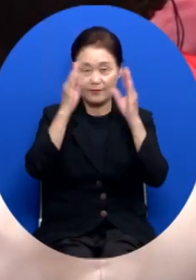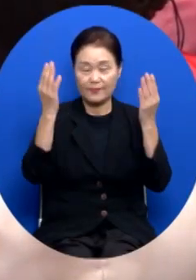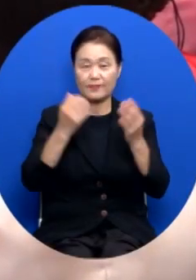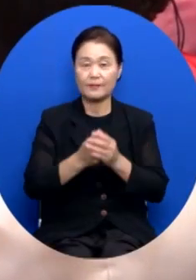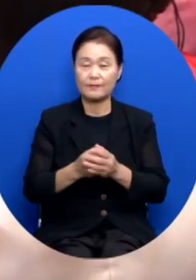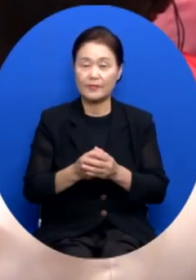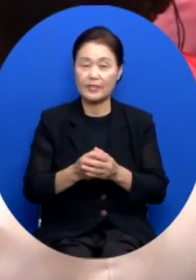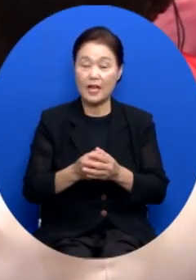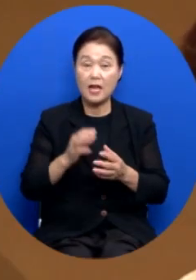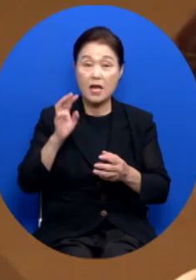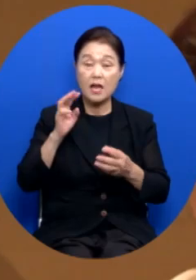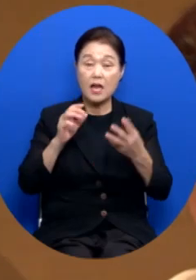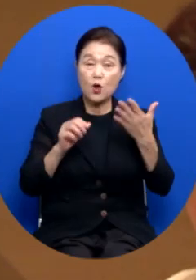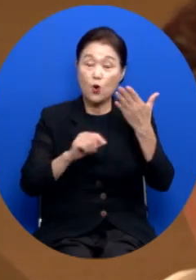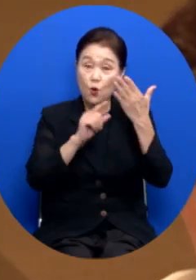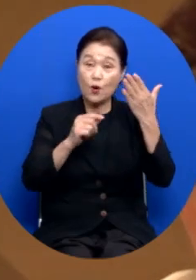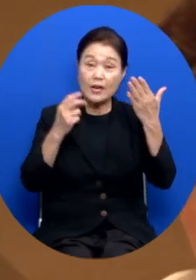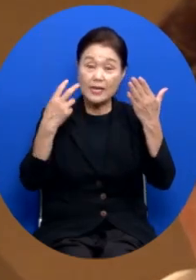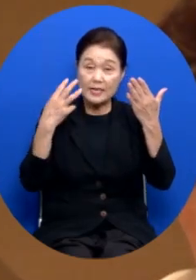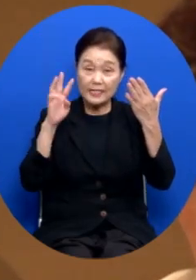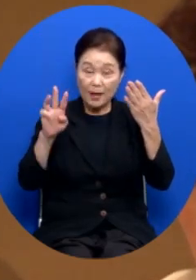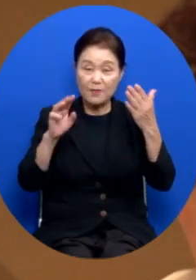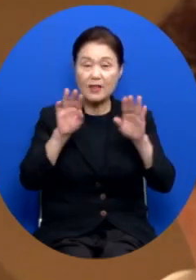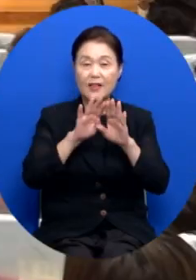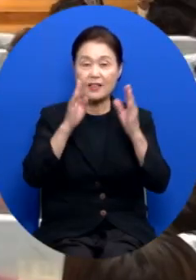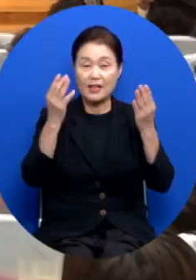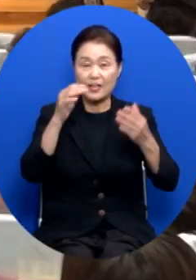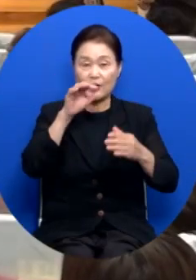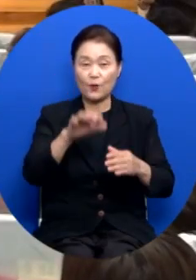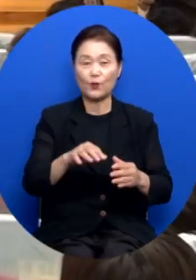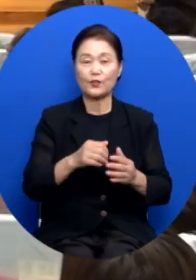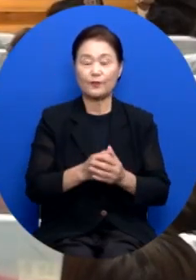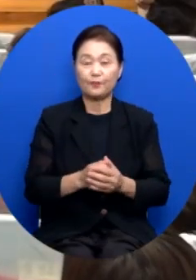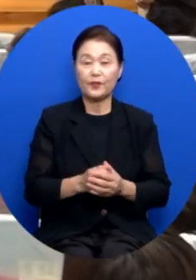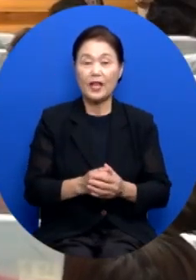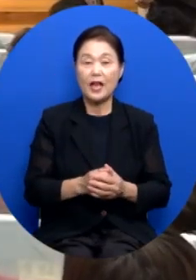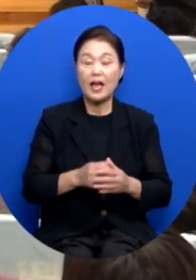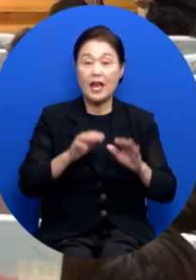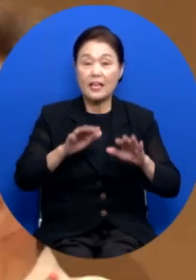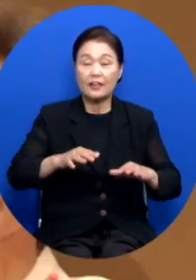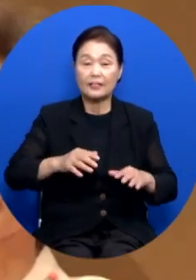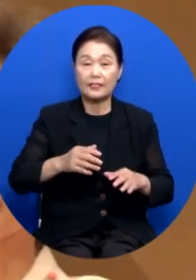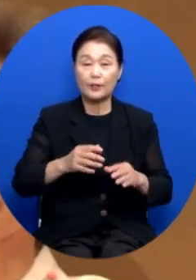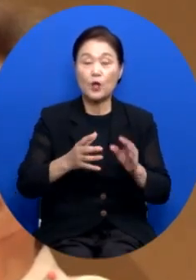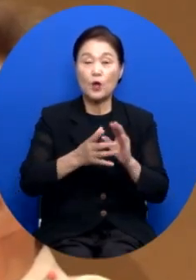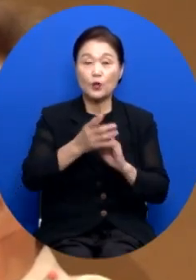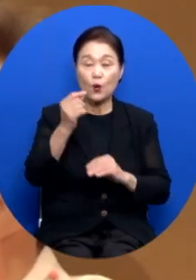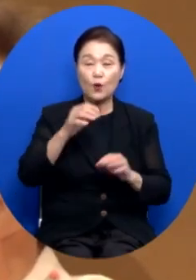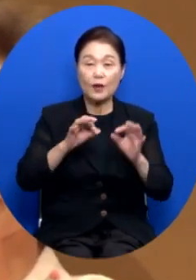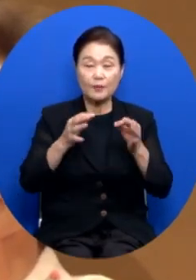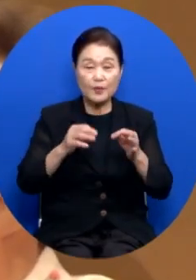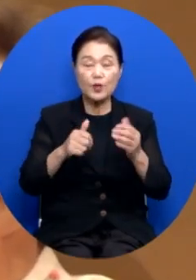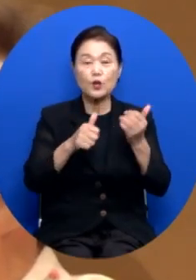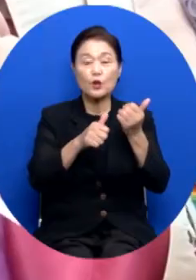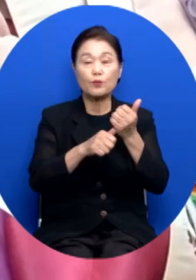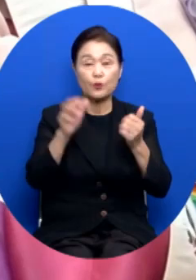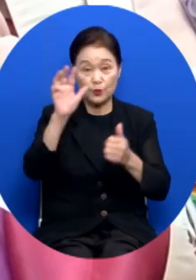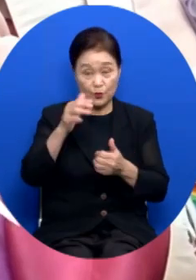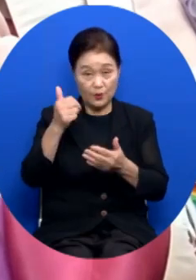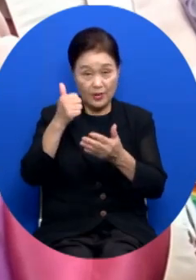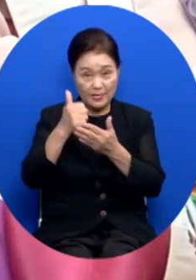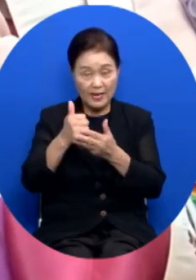지난 3일 열린 개회의회에서는 은정화 회장이 인도했으며 현 예장통합 김영걸 부총회장이